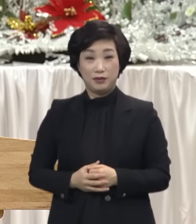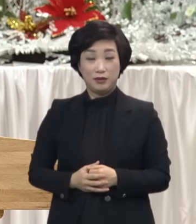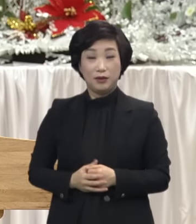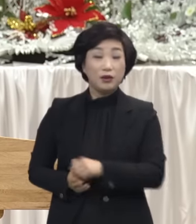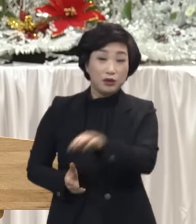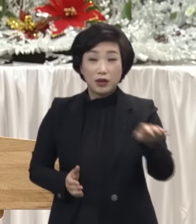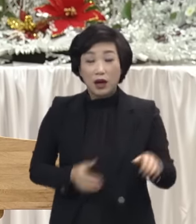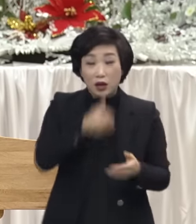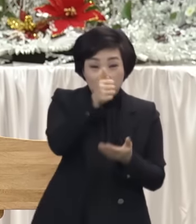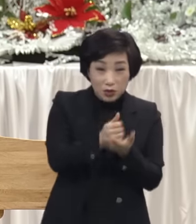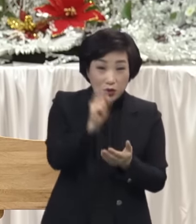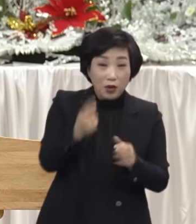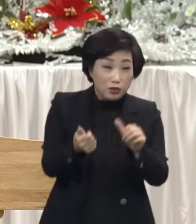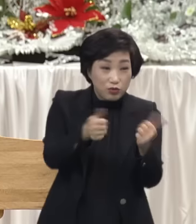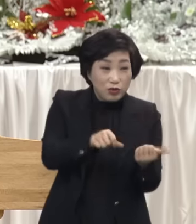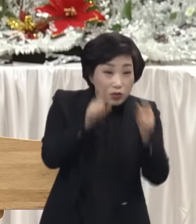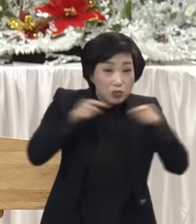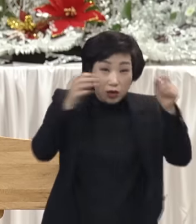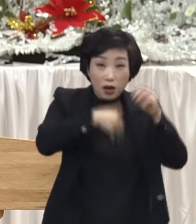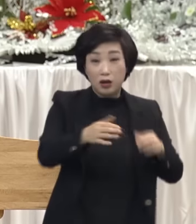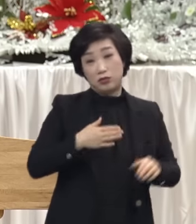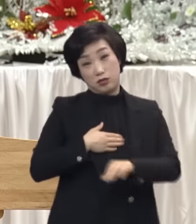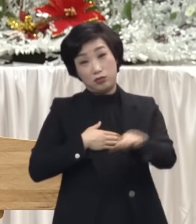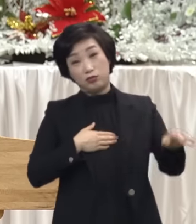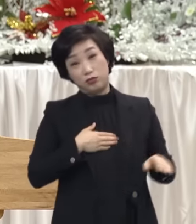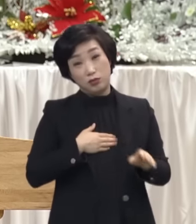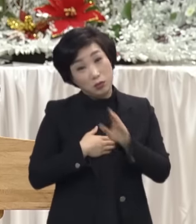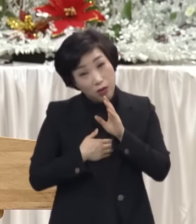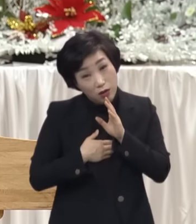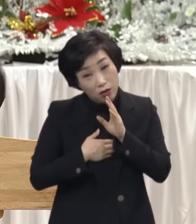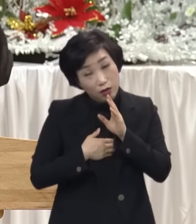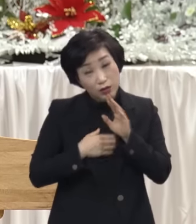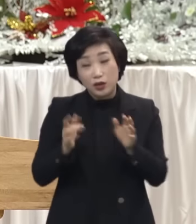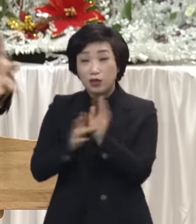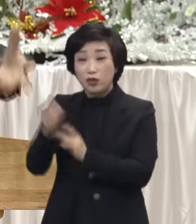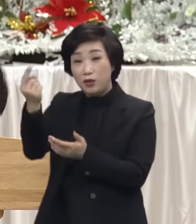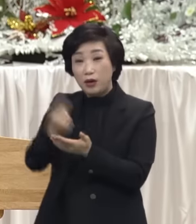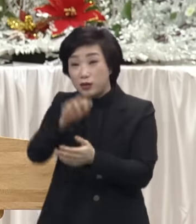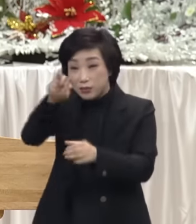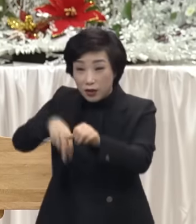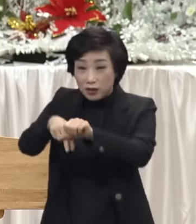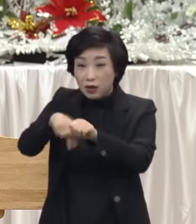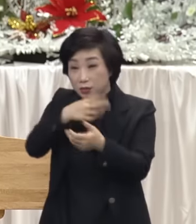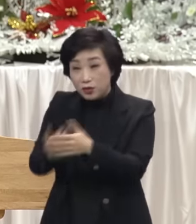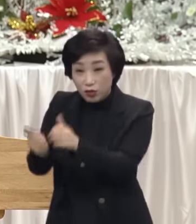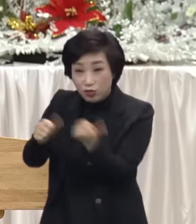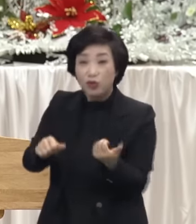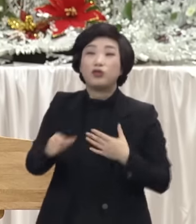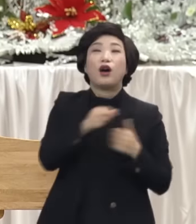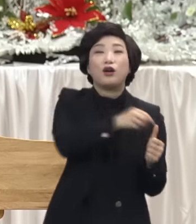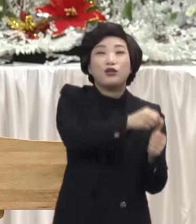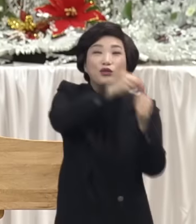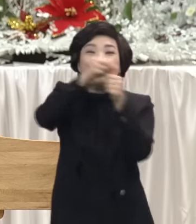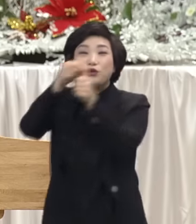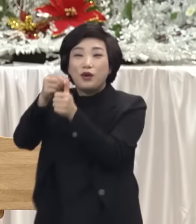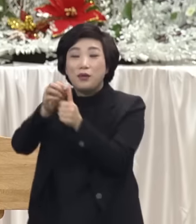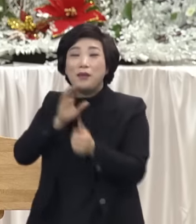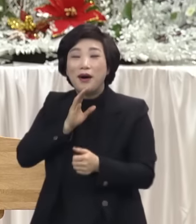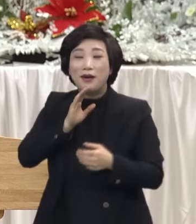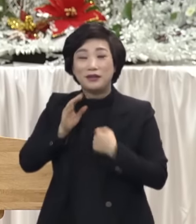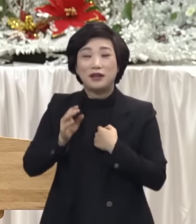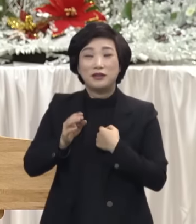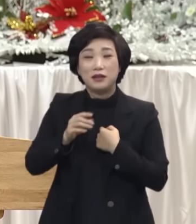우리가 죄로 죽어 지옥 갈 수밖에 없는데 피 흘려서 죽어서 살려놨으니 당연히